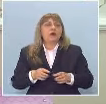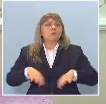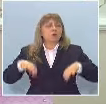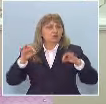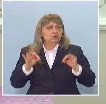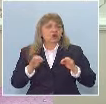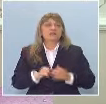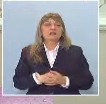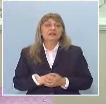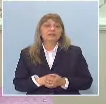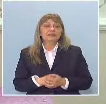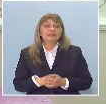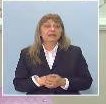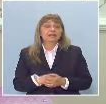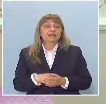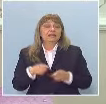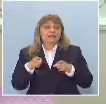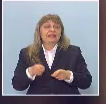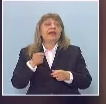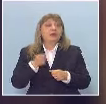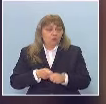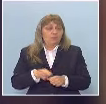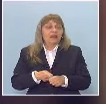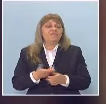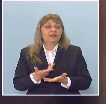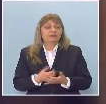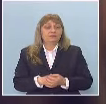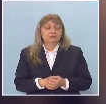подготовка трябва. Те го правят.